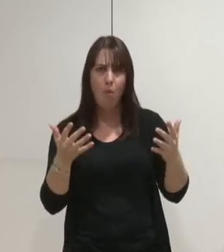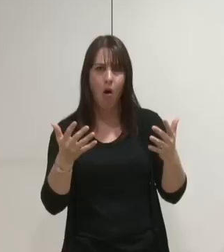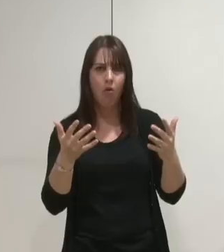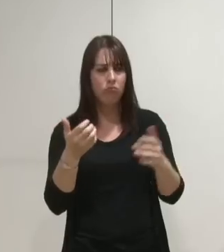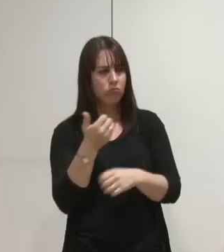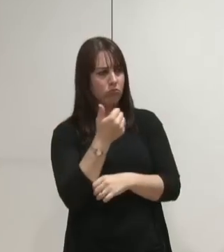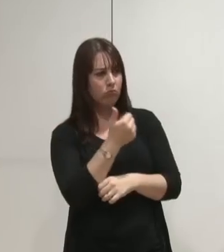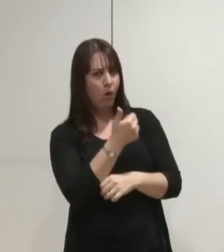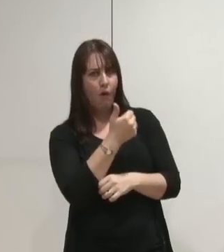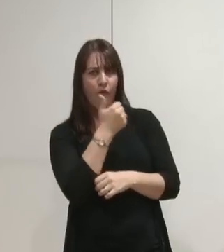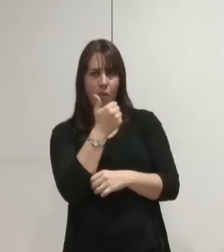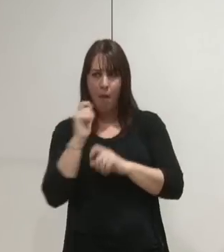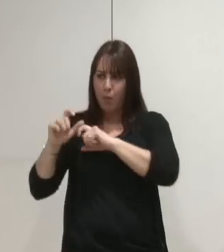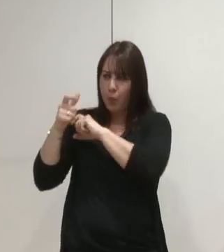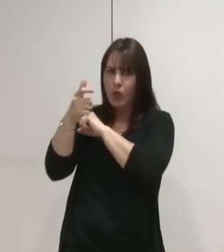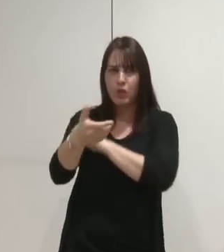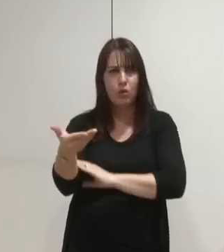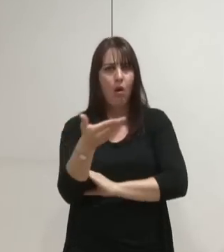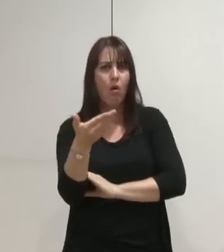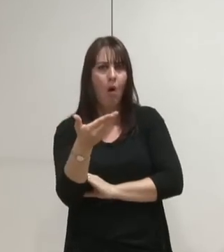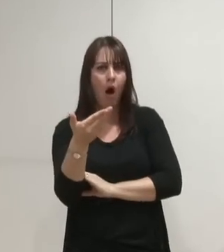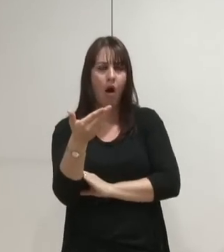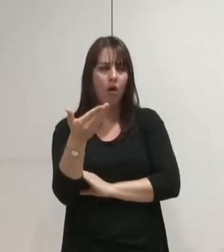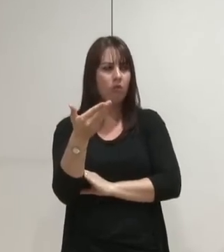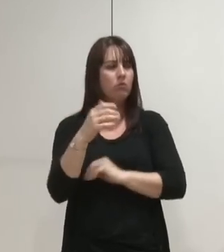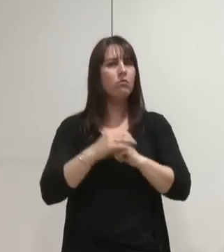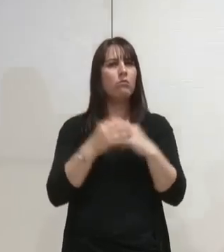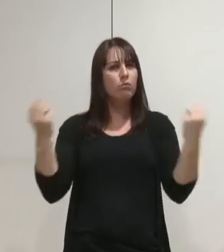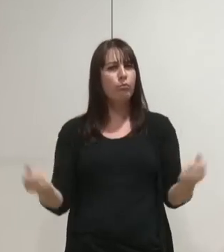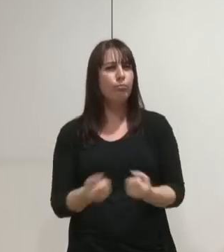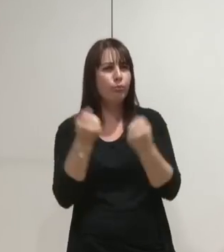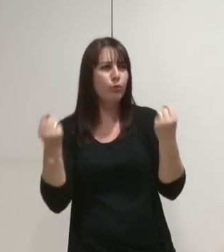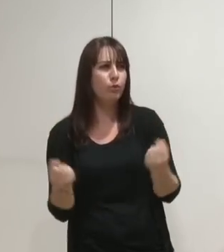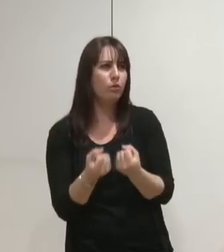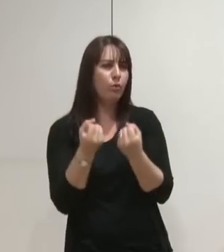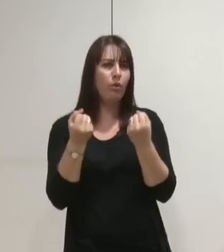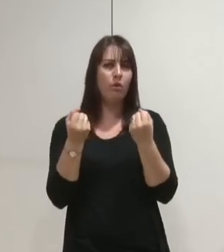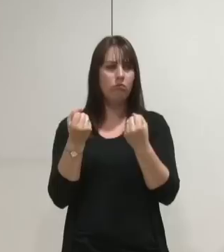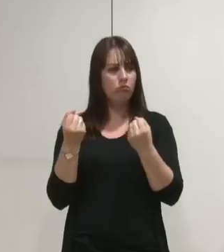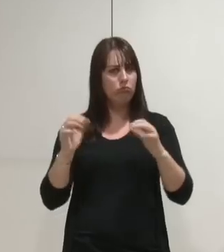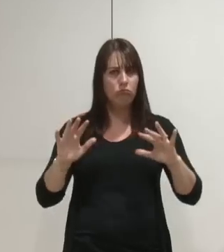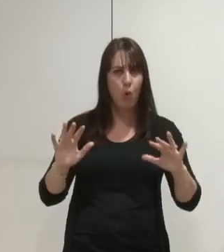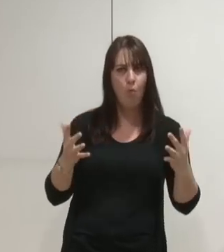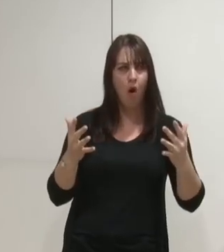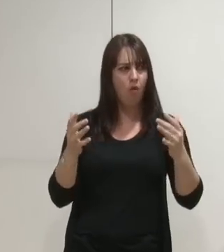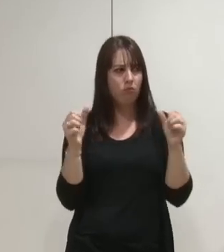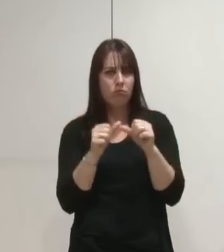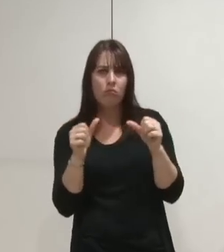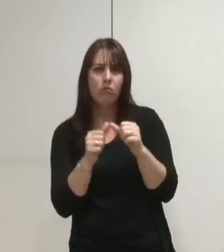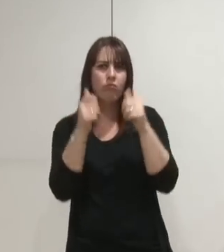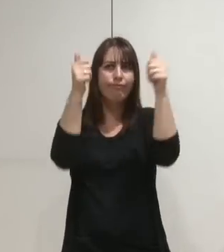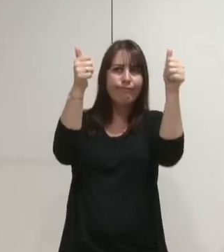éventuellement utilisé quelle publicité avez-vous réalisé